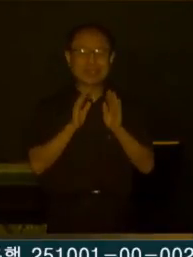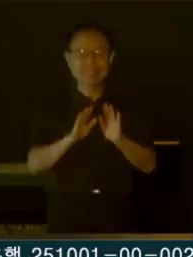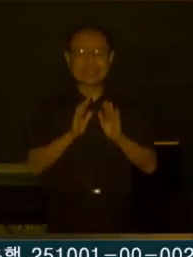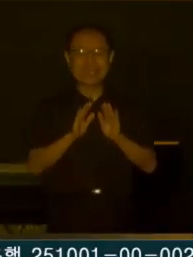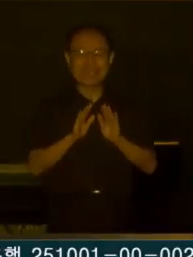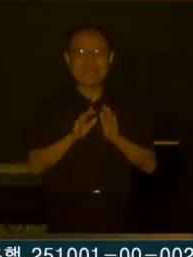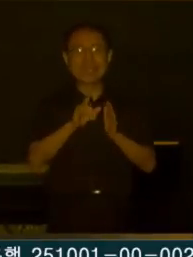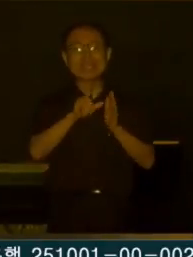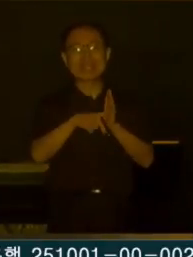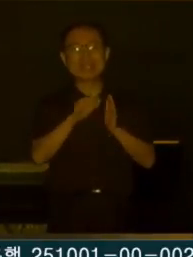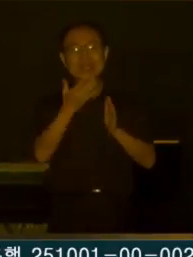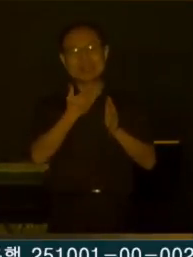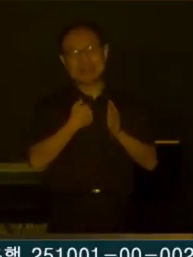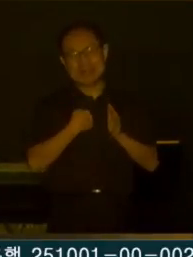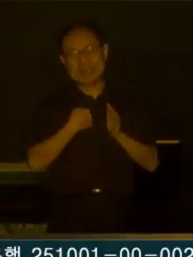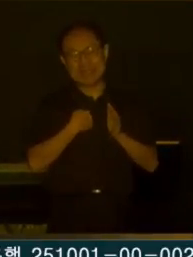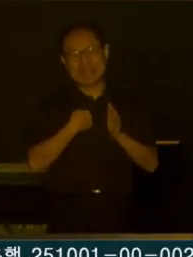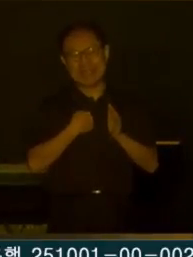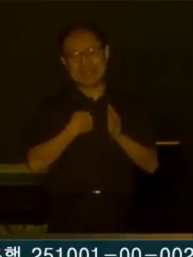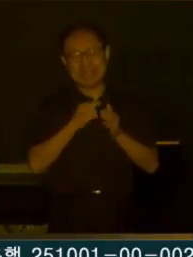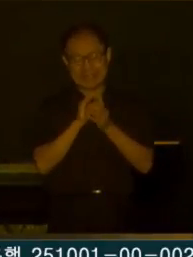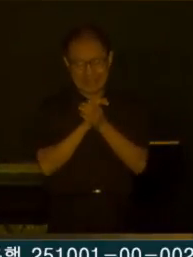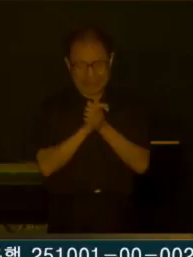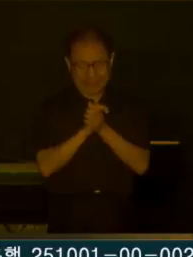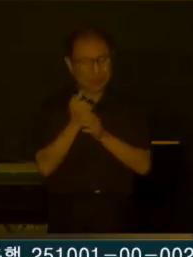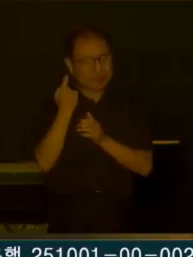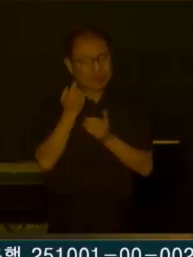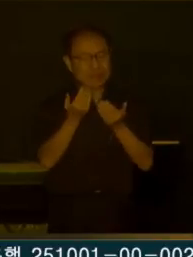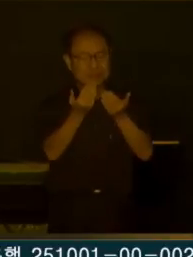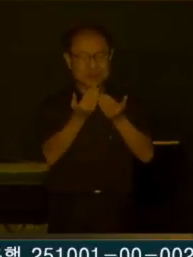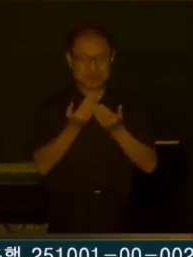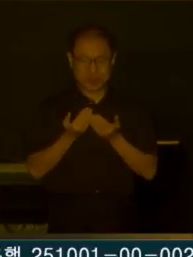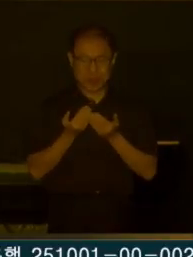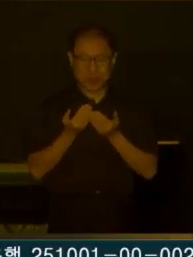이제 때가 됐습니다. 저에게 제 기도를 들어주시고,